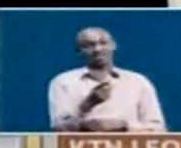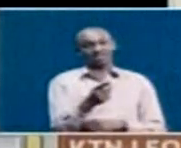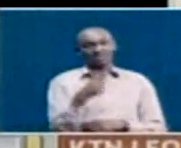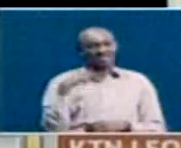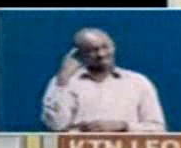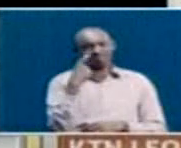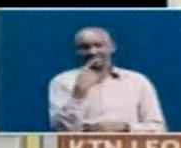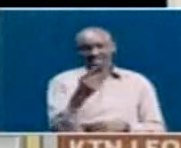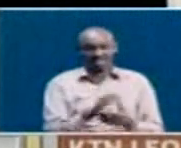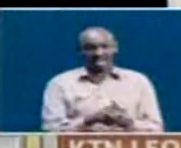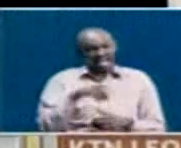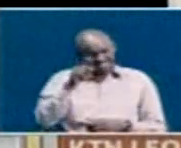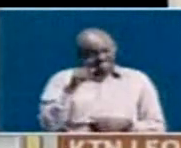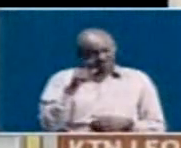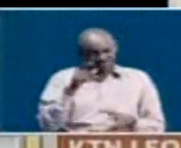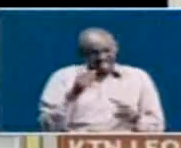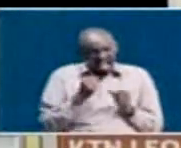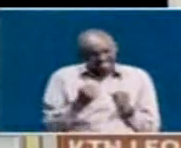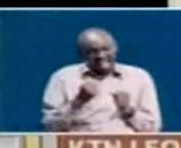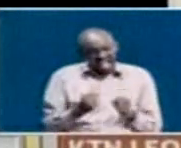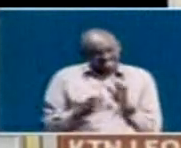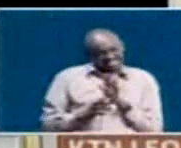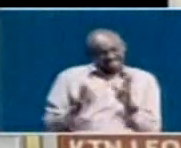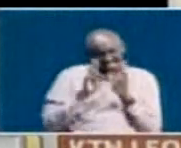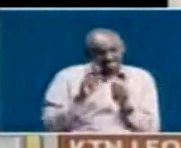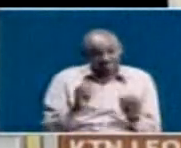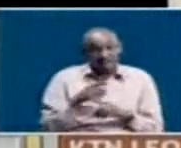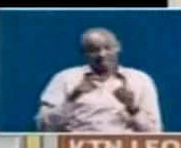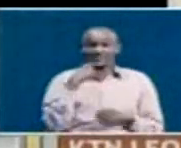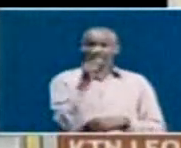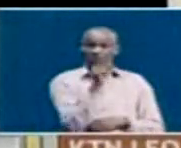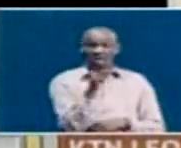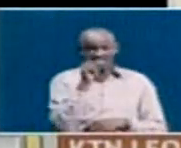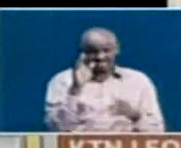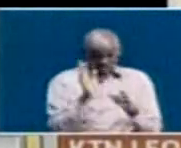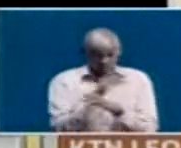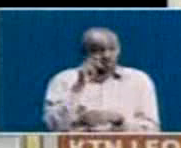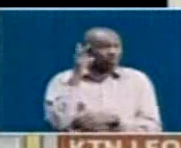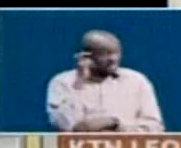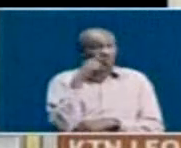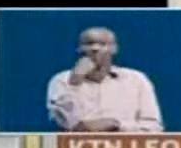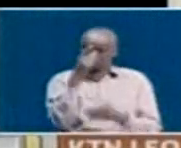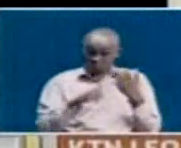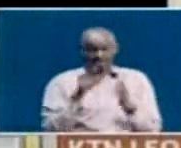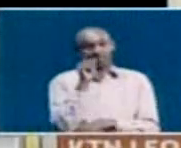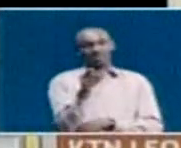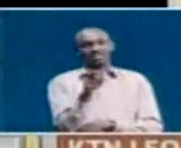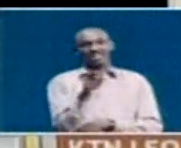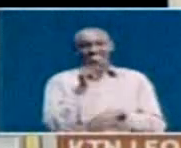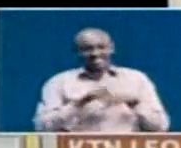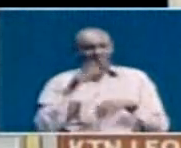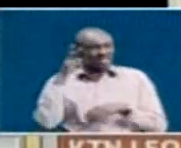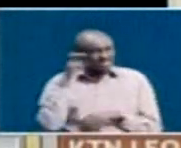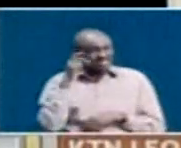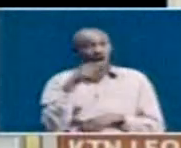namvukisha boda kwa saili hajakuwa tayari. Lakini mimi umwambia hii nyimbo sikiza na utaniambia vile wafikiria. Alivyosikiza